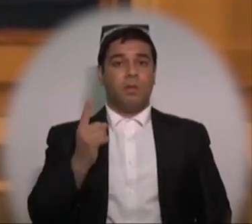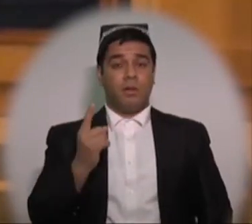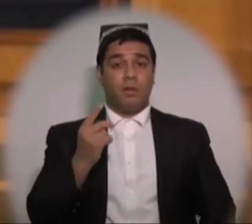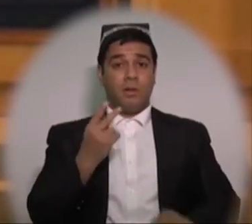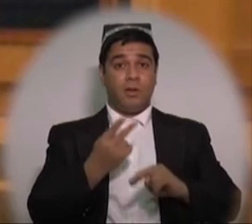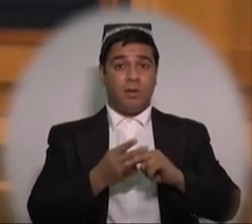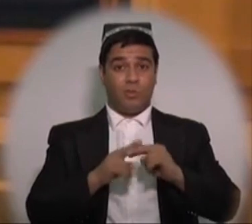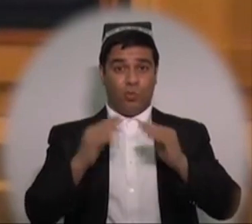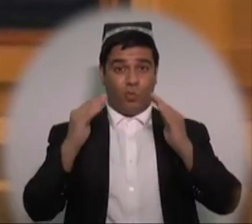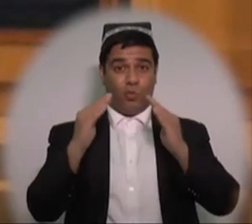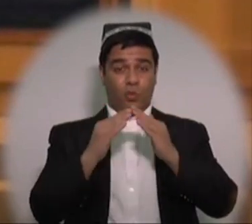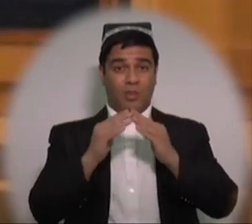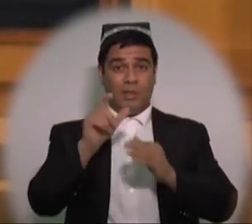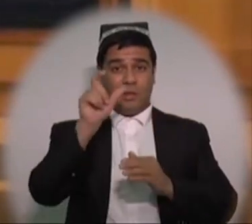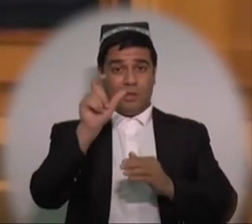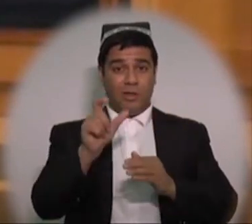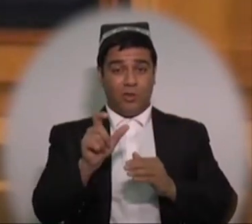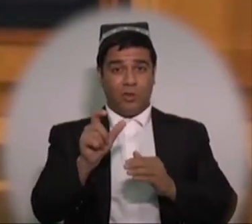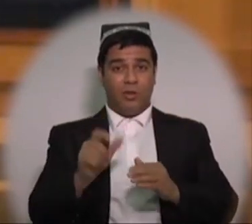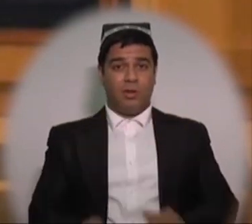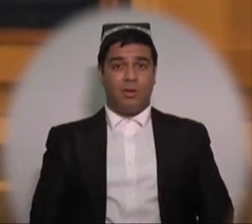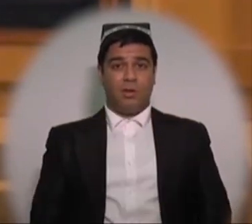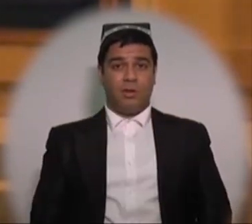Çünkü masken insanı